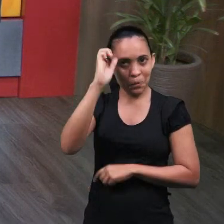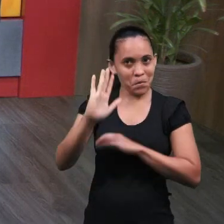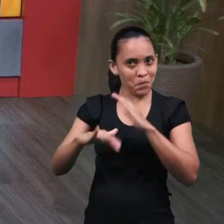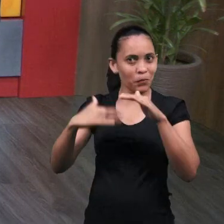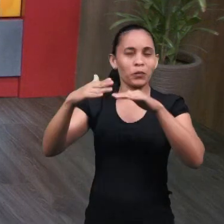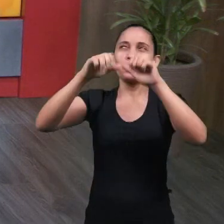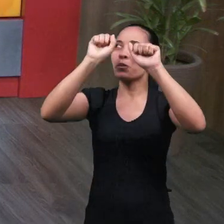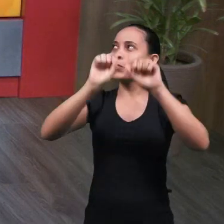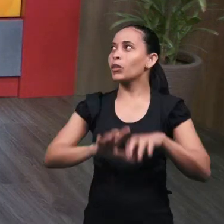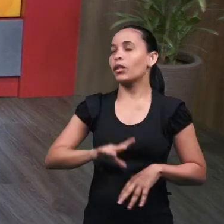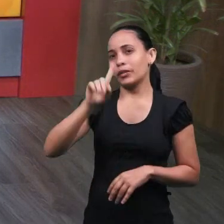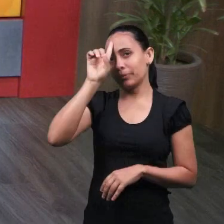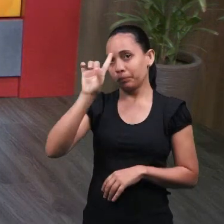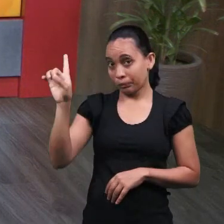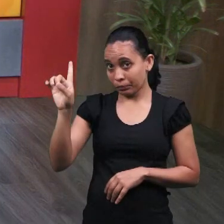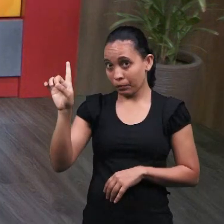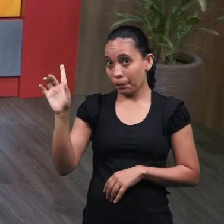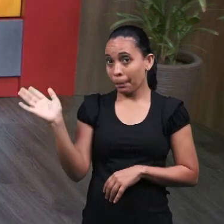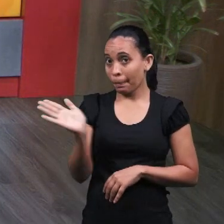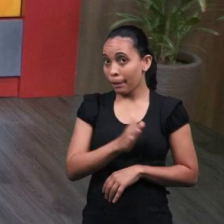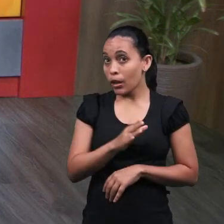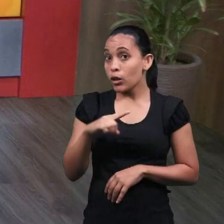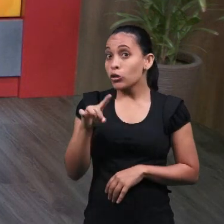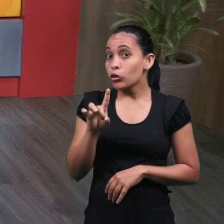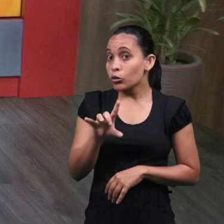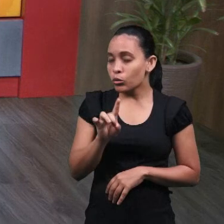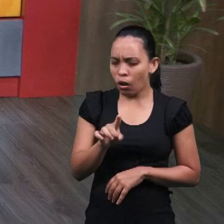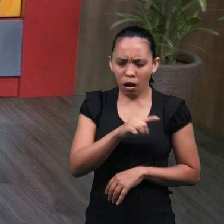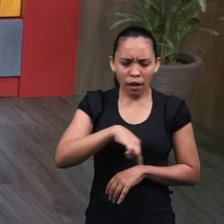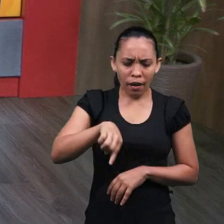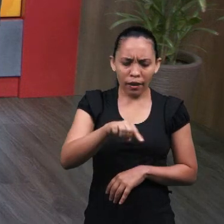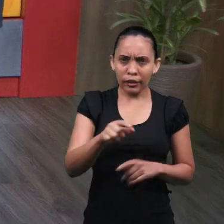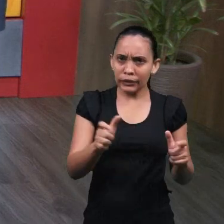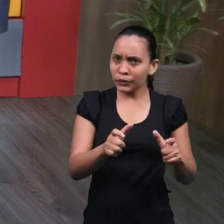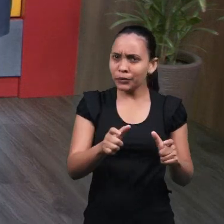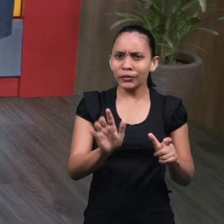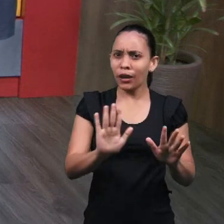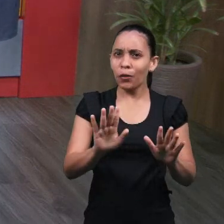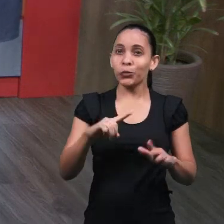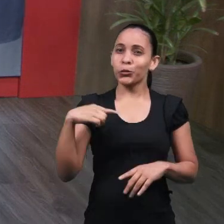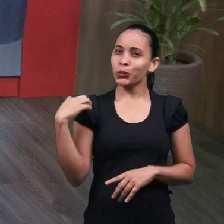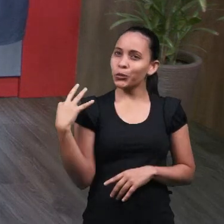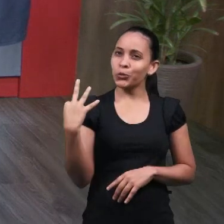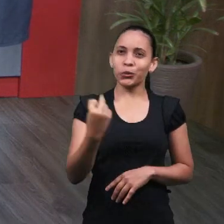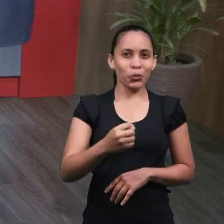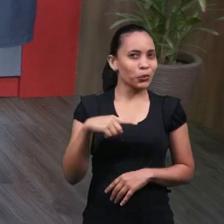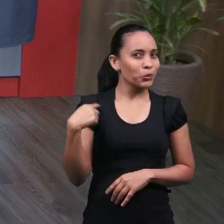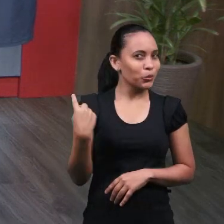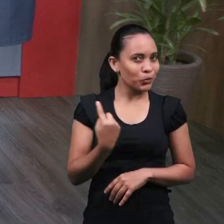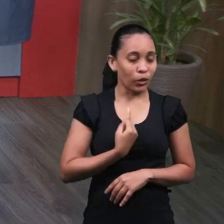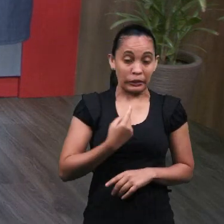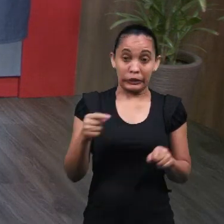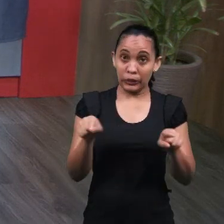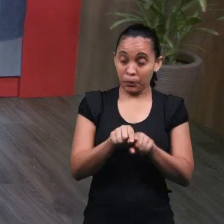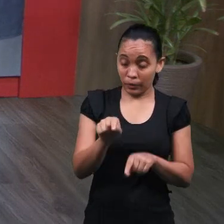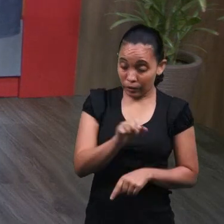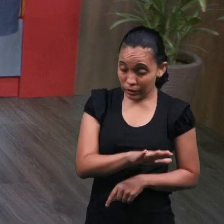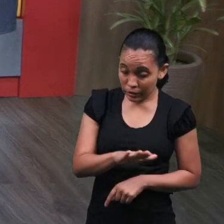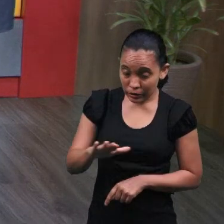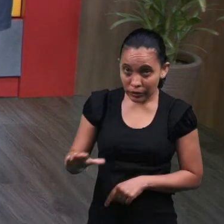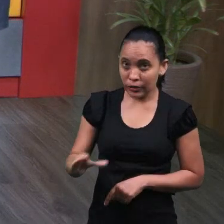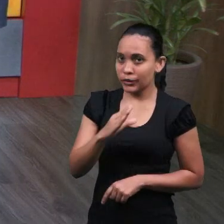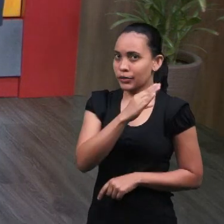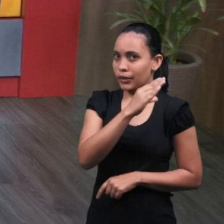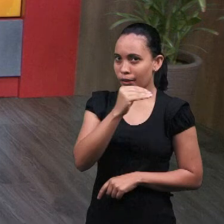à Dieu. Mais nous ne sommes pas seulement eux, mais à nous tous, comme aussi nos enfants, intermédiaires et